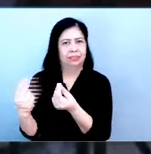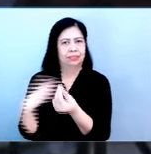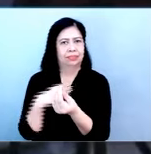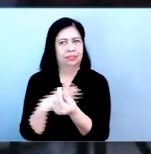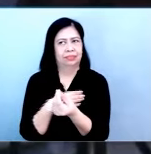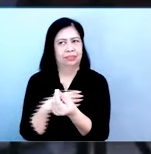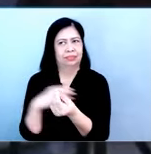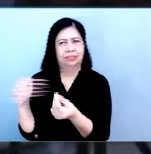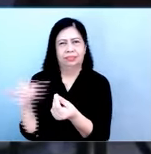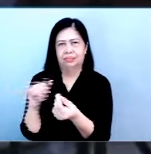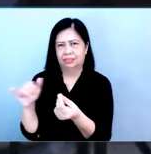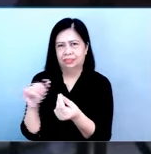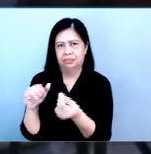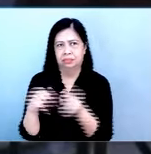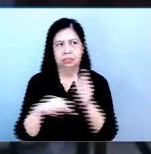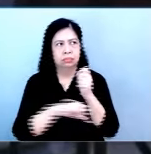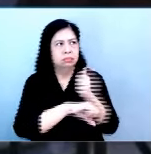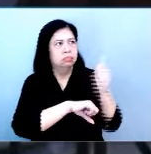same accusatory